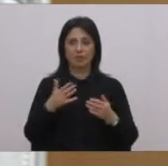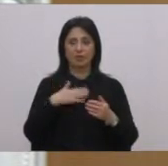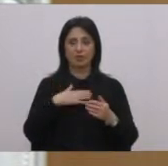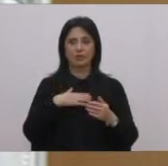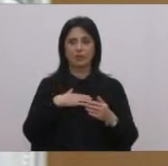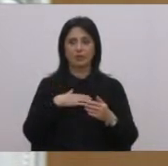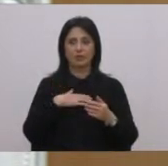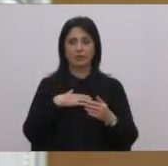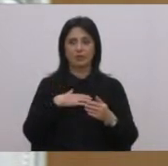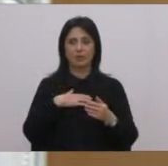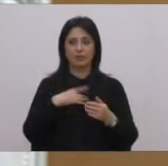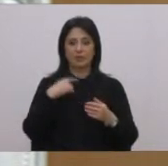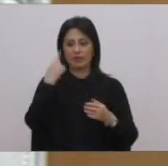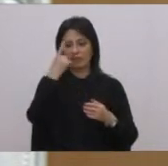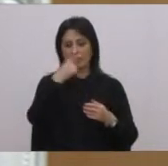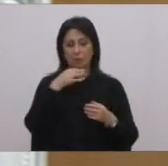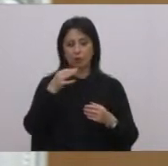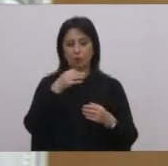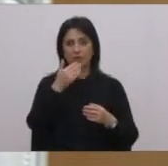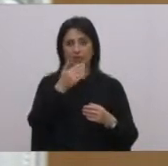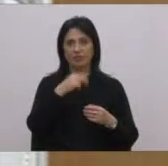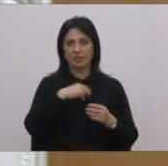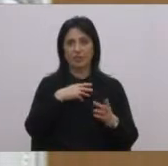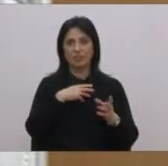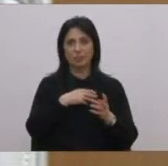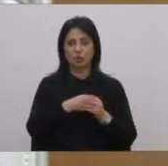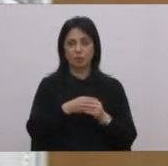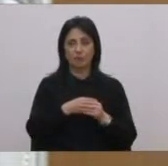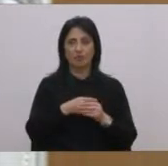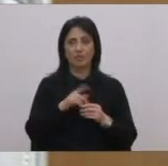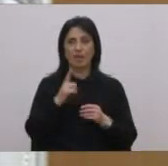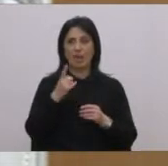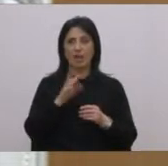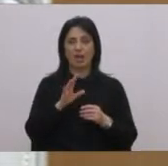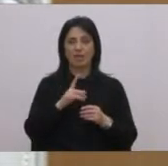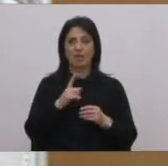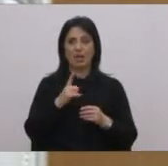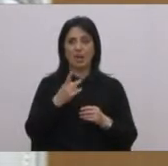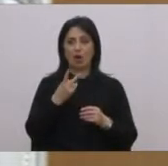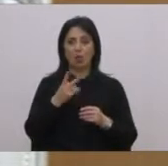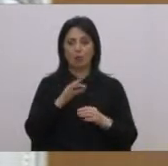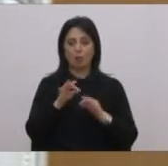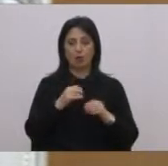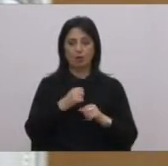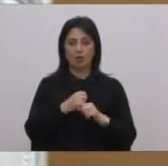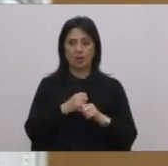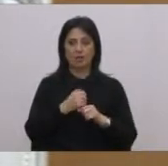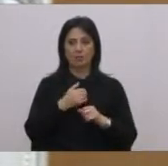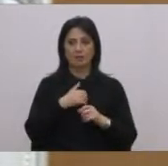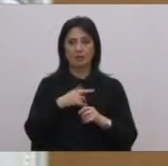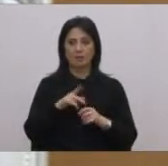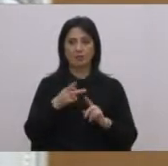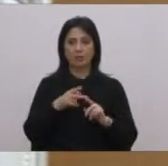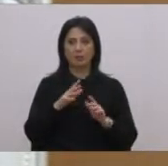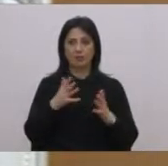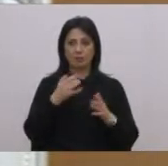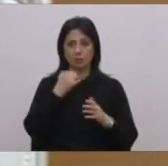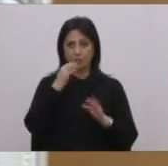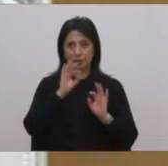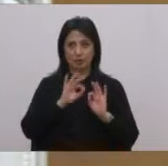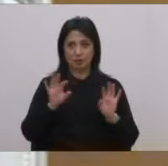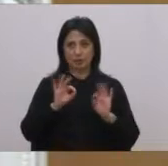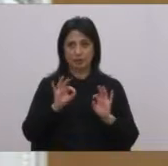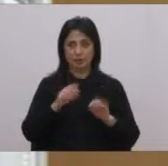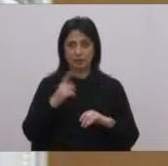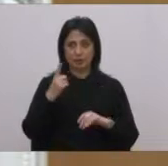ჩვენს სამაჟორიტარო უბნებში თქვენთან თანამშრომლობას და არაერთი და არაორი პროექტები გააკეთეთ და მინდა ამ შემთხვევაში ძალიან დიდი მადლობა